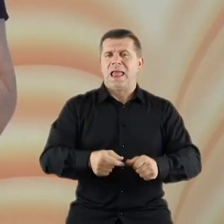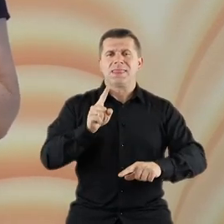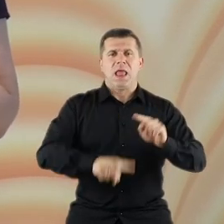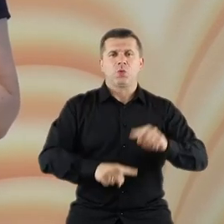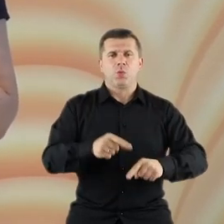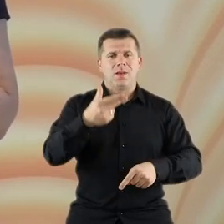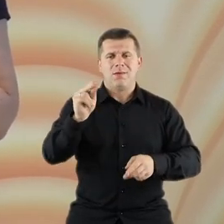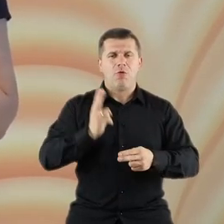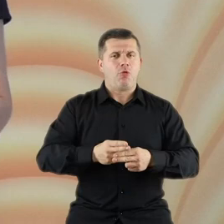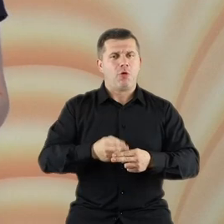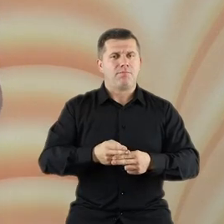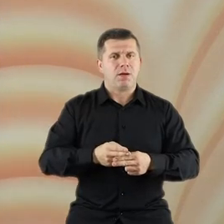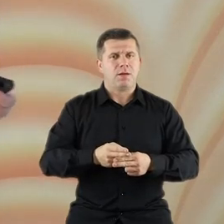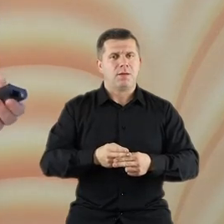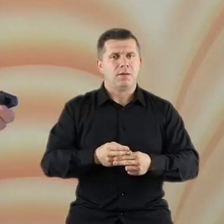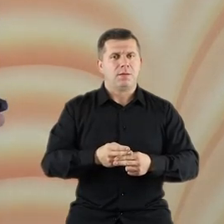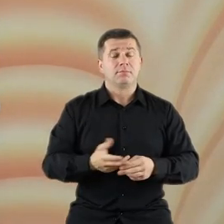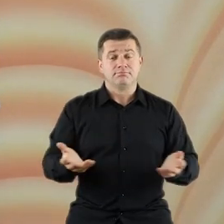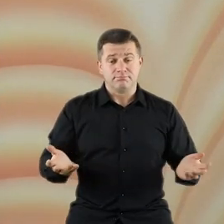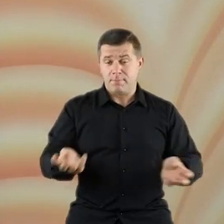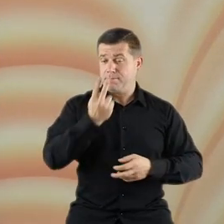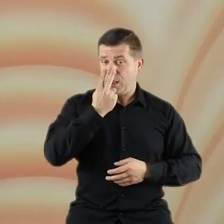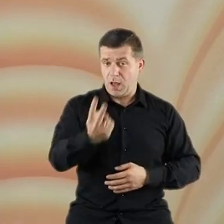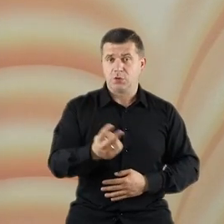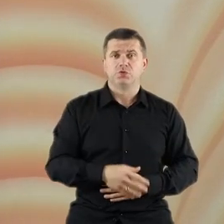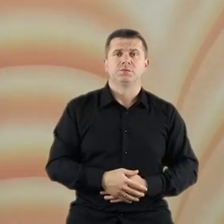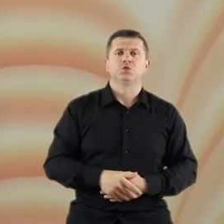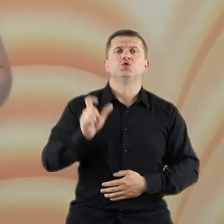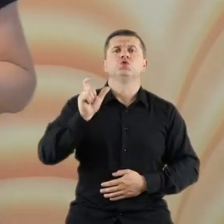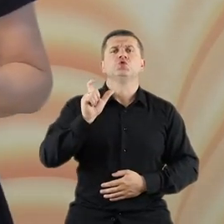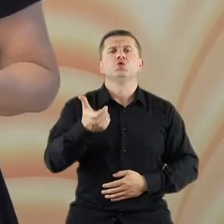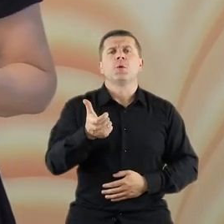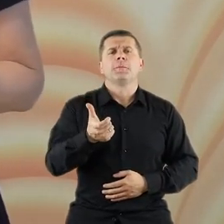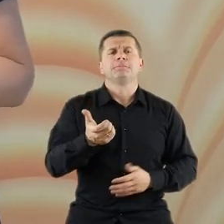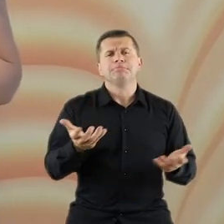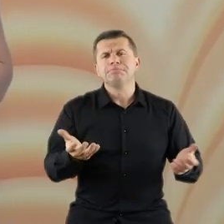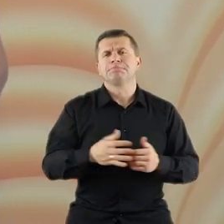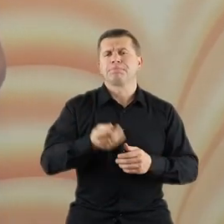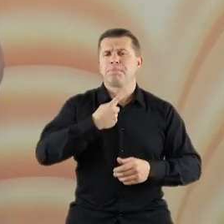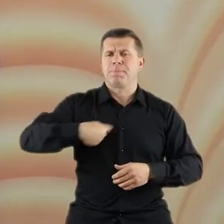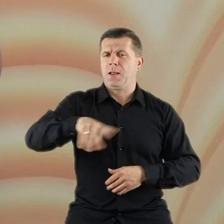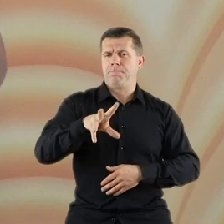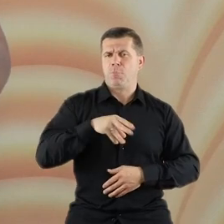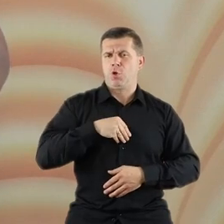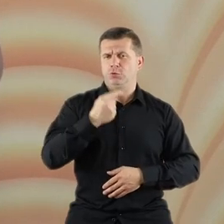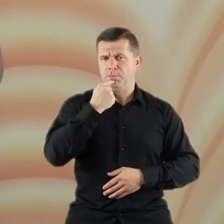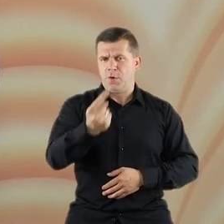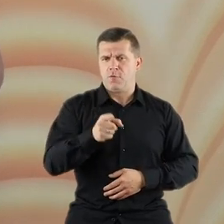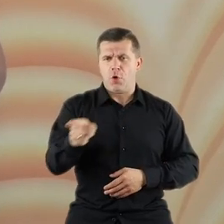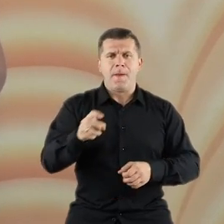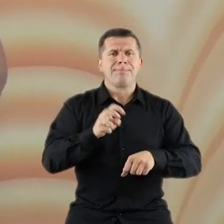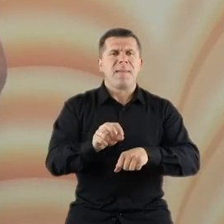a nie choroba w związku z tym popatrzmy sobie co my możemy